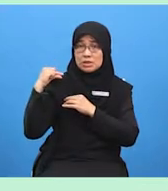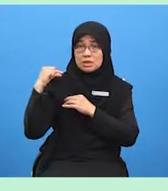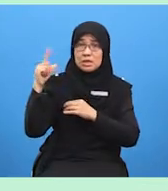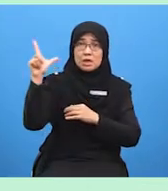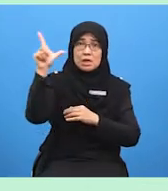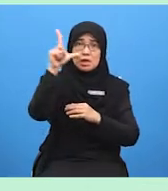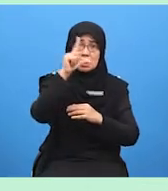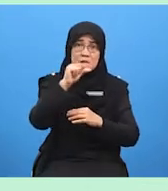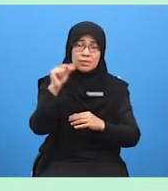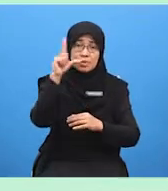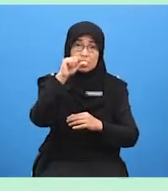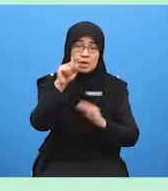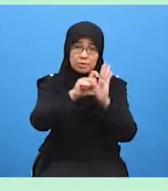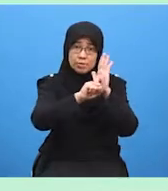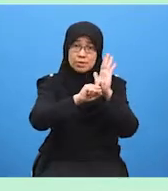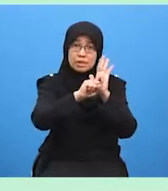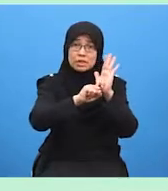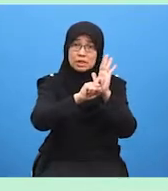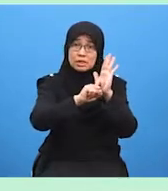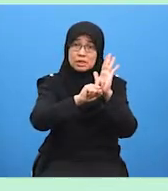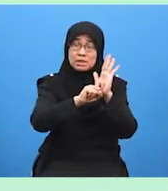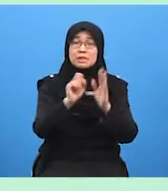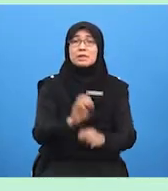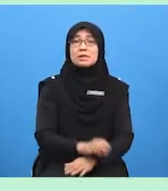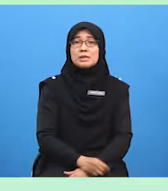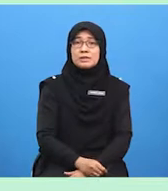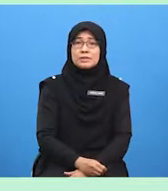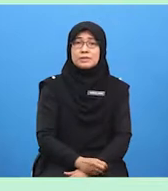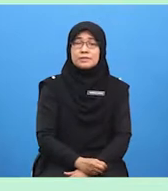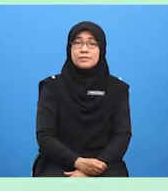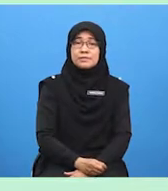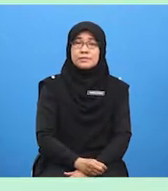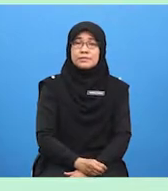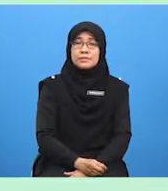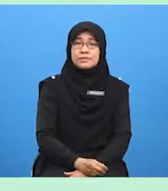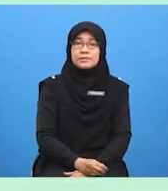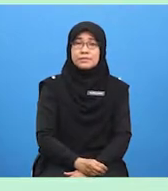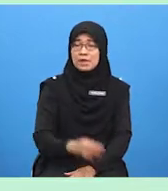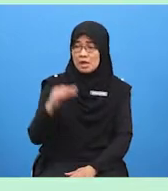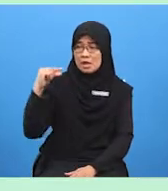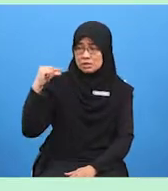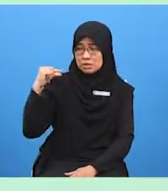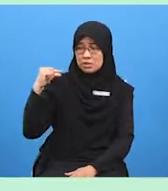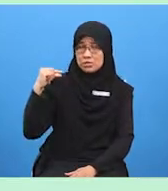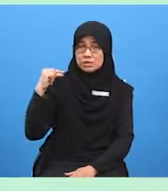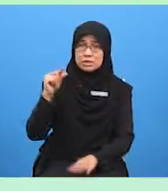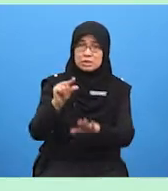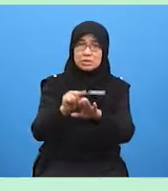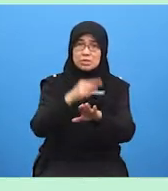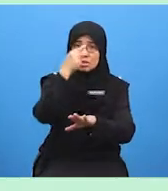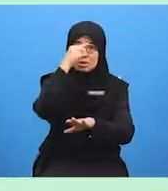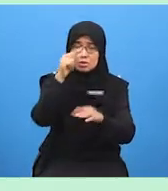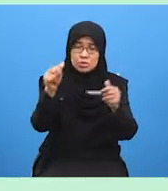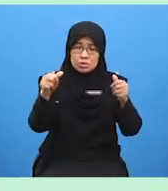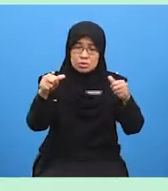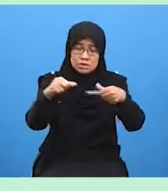penanda, marker fabrik dan sebagainya. Jarum peniti digunakan untuk membuat